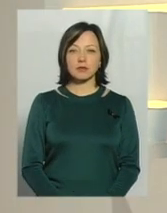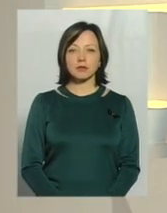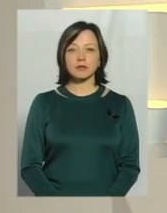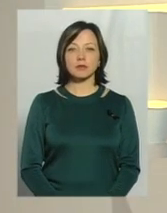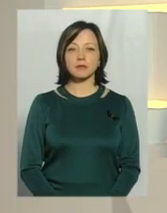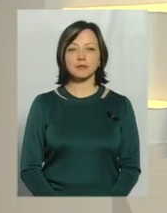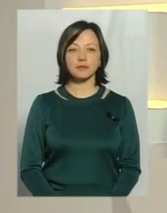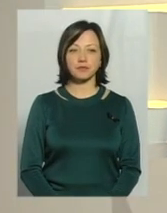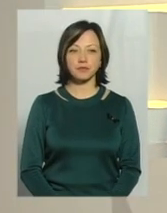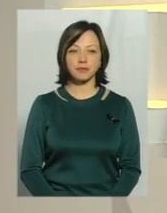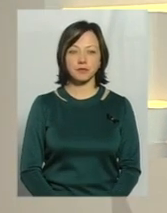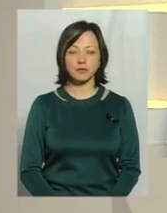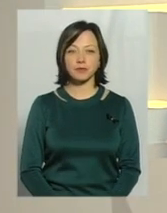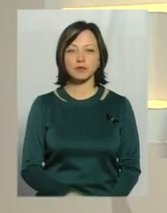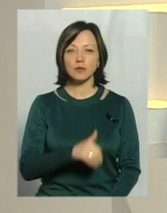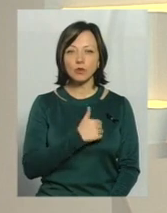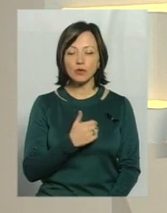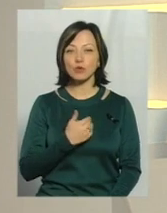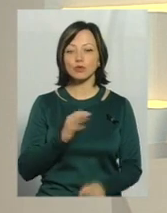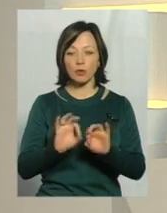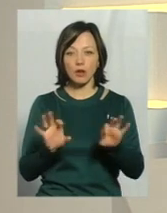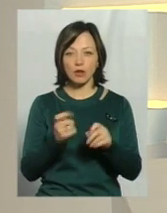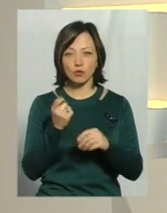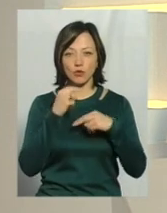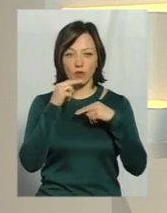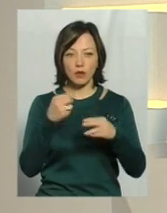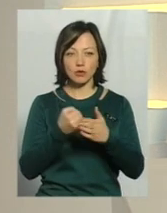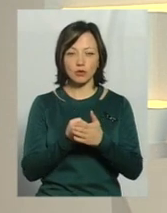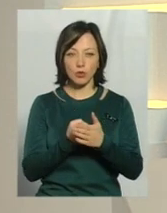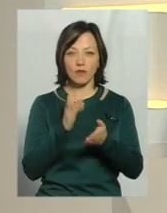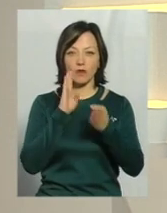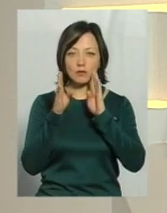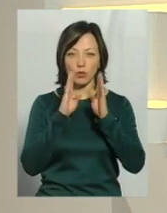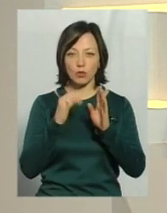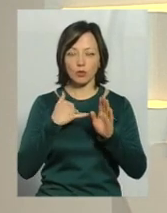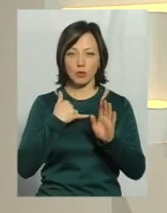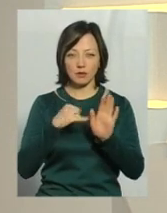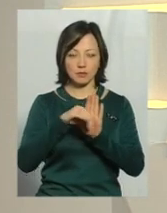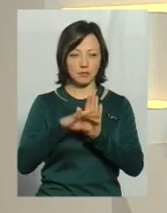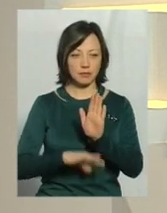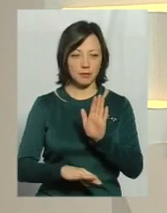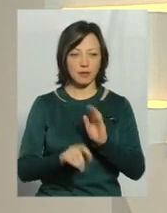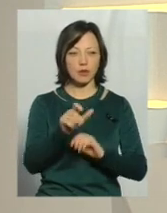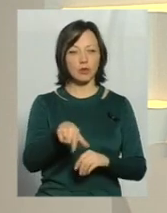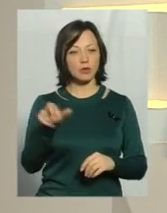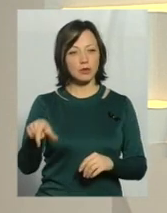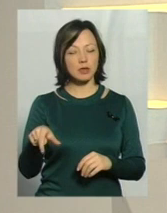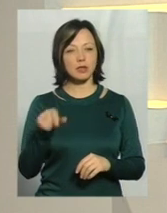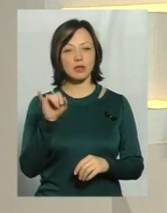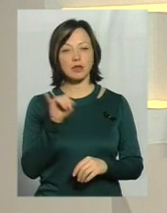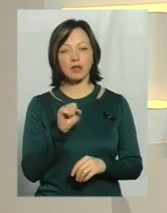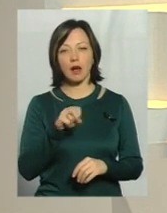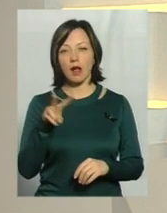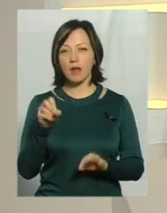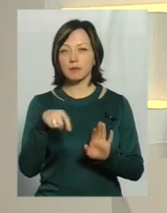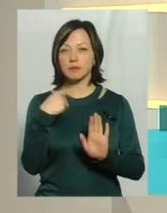Дуже хочу, пане Юрію, щоб прокоментували, але трішечки уваги до соцмережі Фейсбук. Нас тут також дивляться глядачі. І тут пані Алла